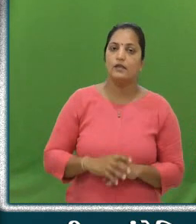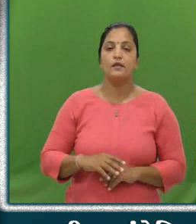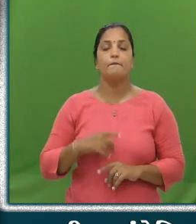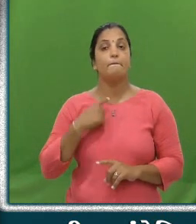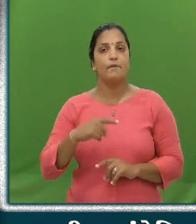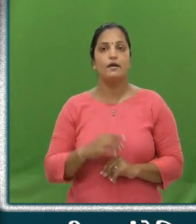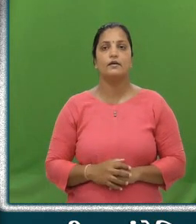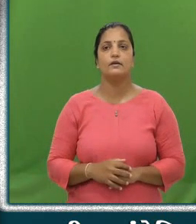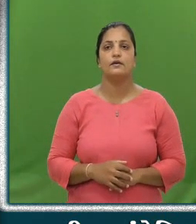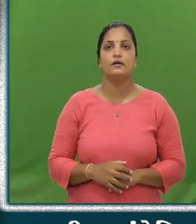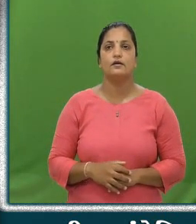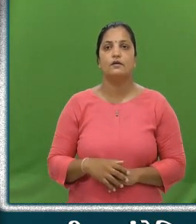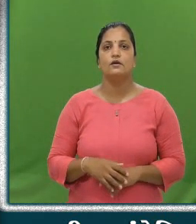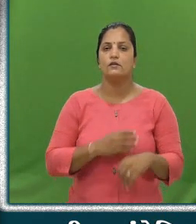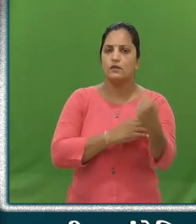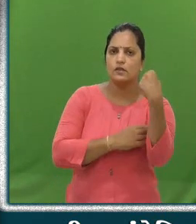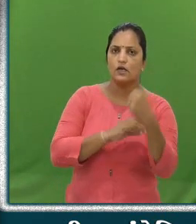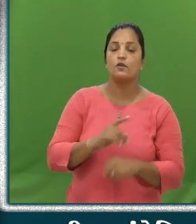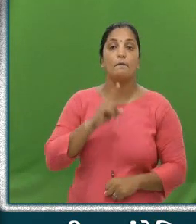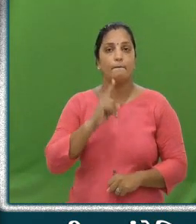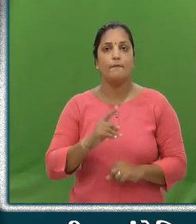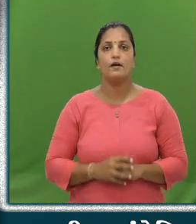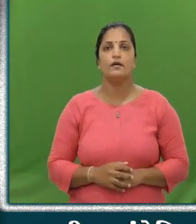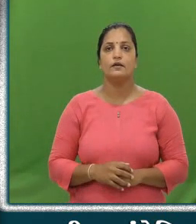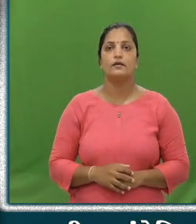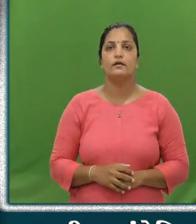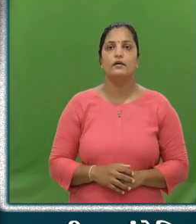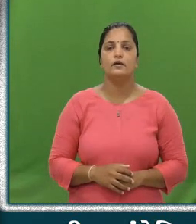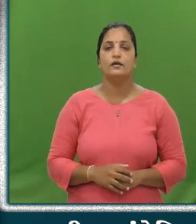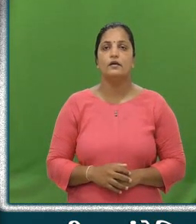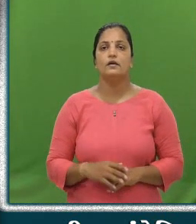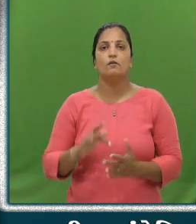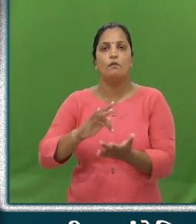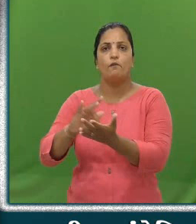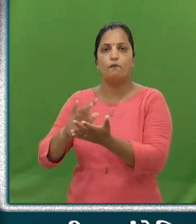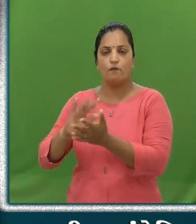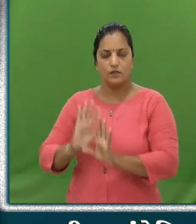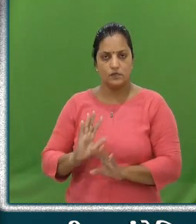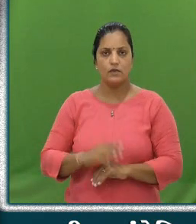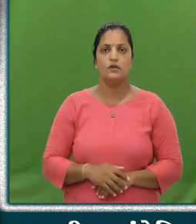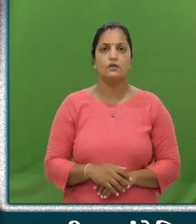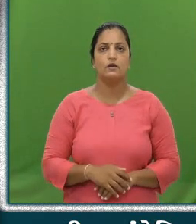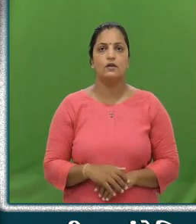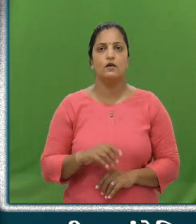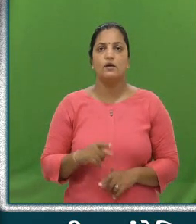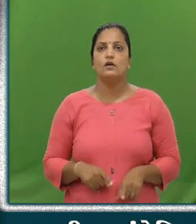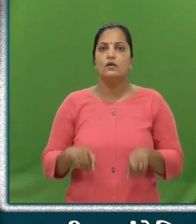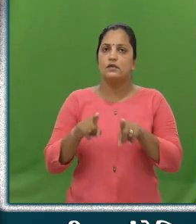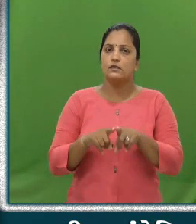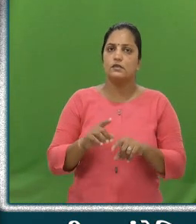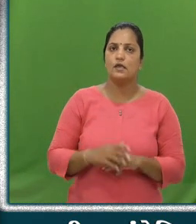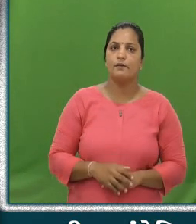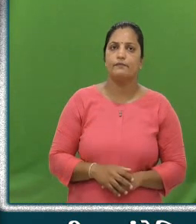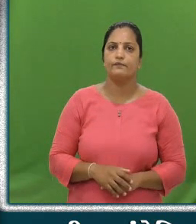છે એ સખ્ત અને તાકાતવર હતો પરંતુ જે કહેવામાં આવે છે કે વિસ્તારની અંદર રોગ લાગી જાય છે તો આ રોગના